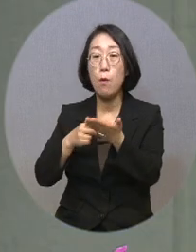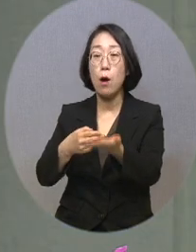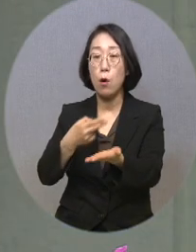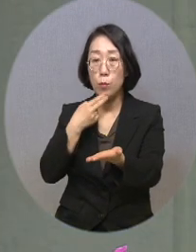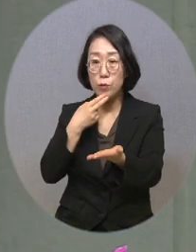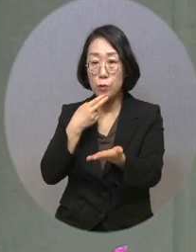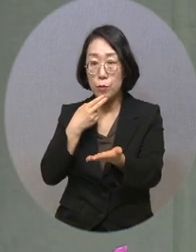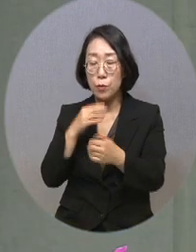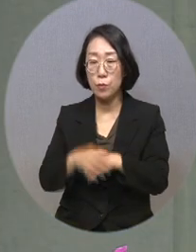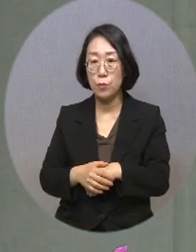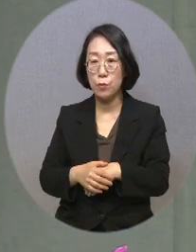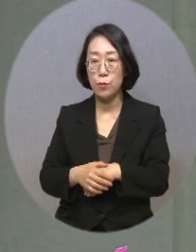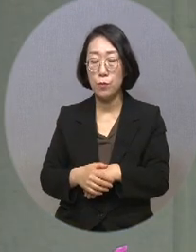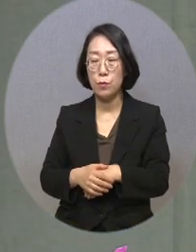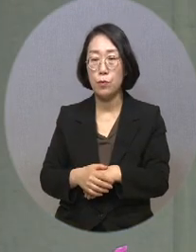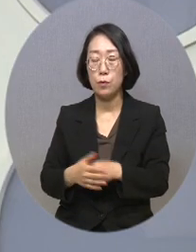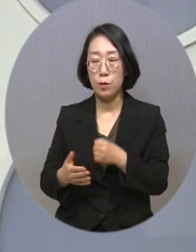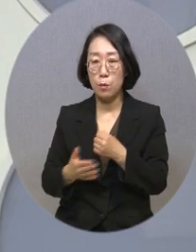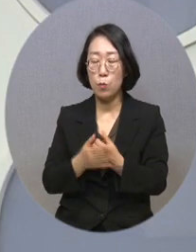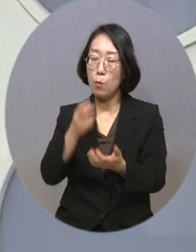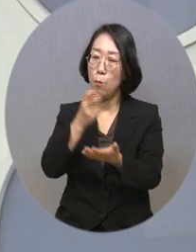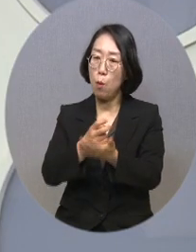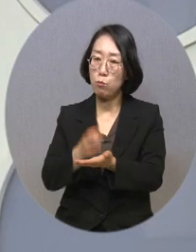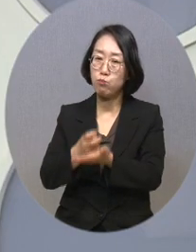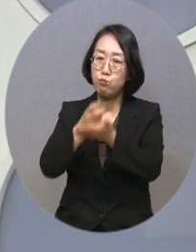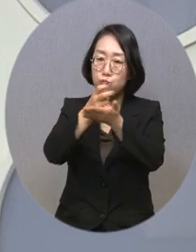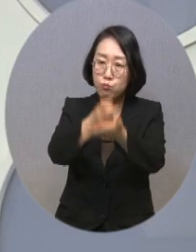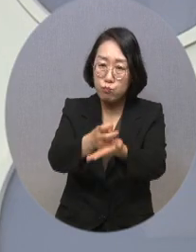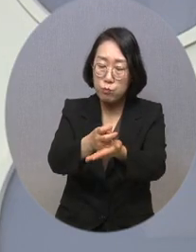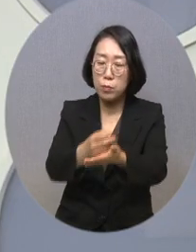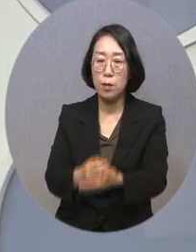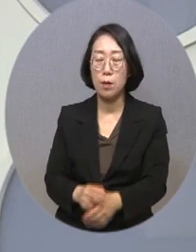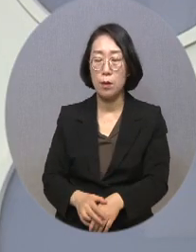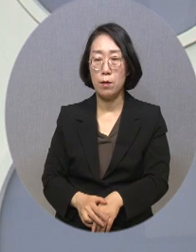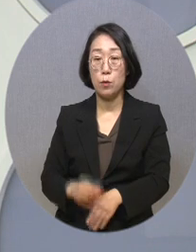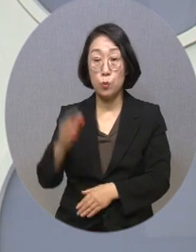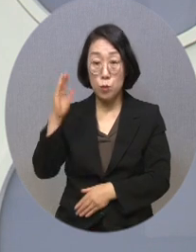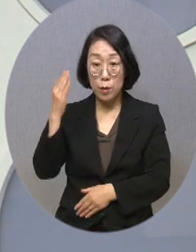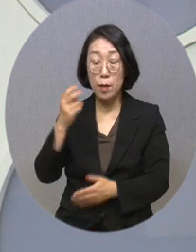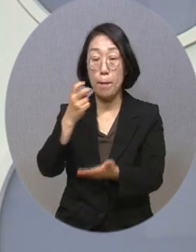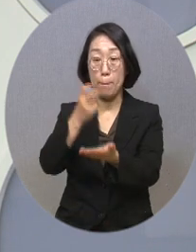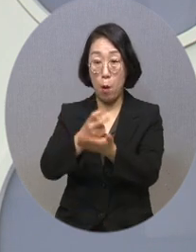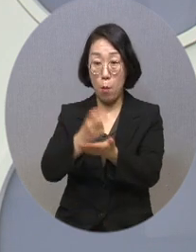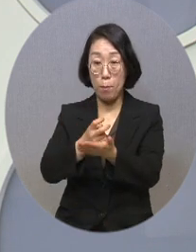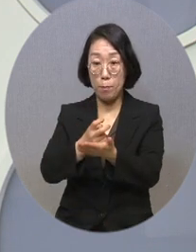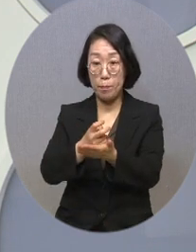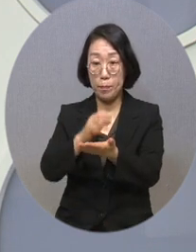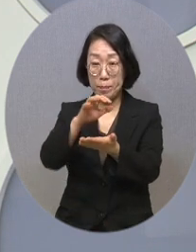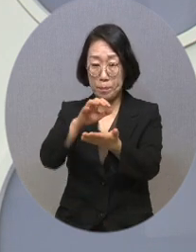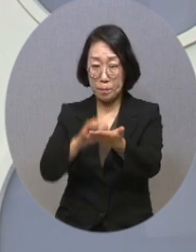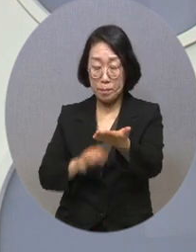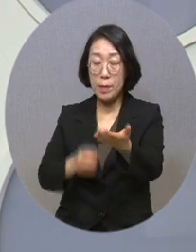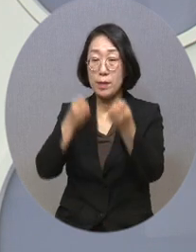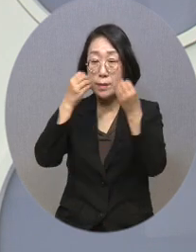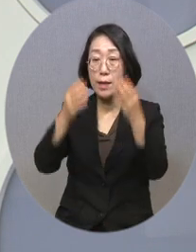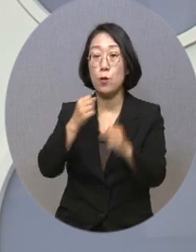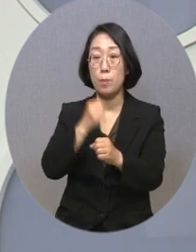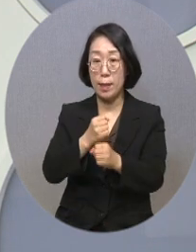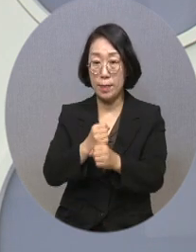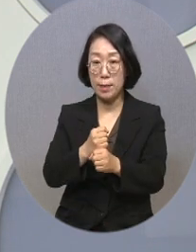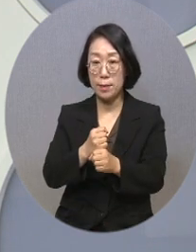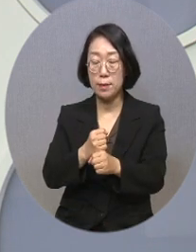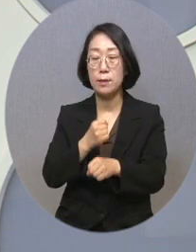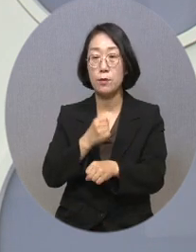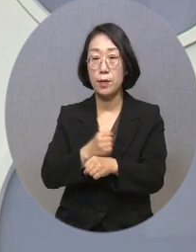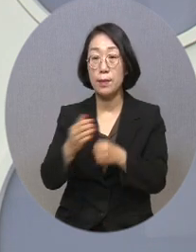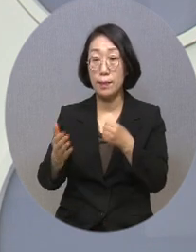수 있는 그런 것들이 안 됐었습니다. 근데 이번에 이제 그 규제를 할 수 있는 그러한 조항을 신설을 하고 보완을 하고